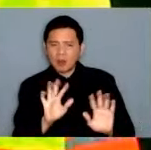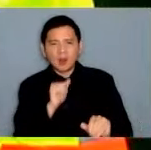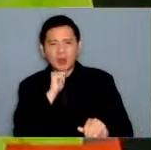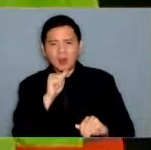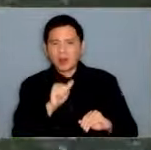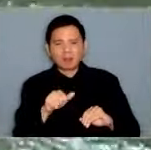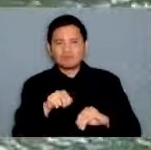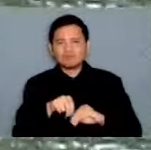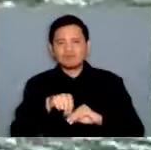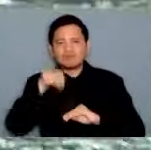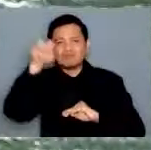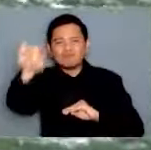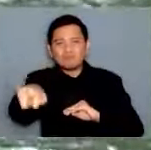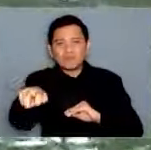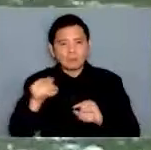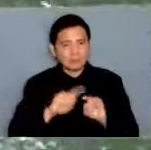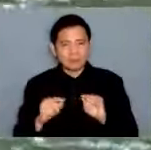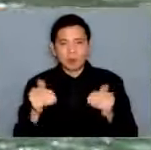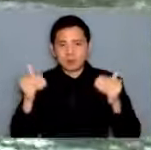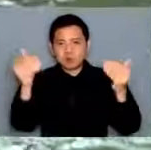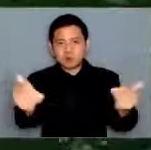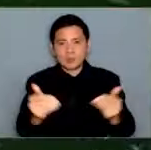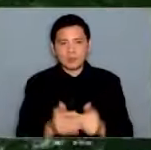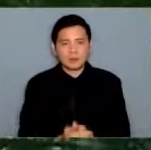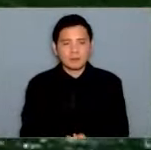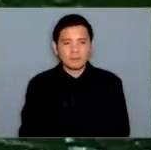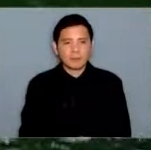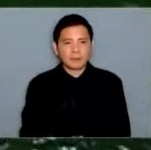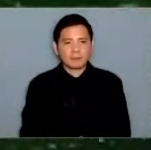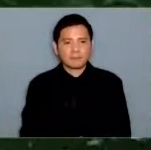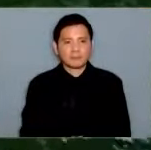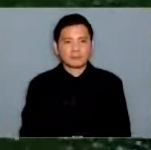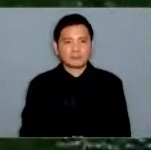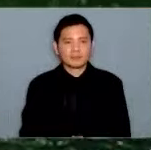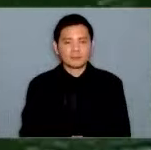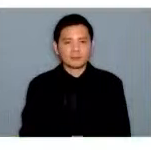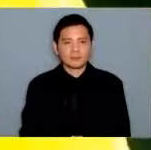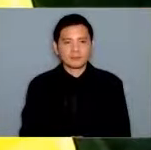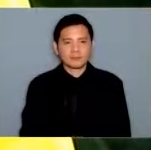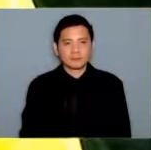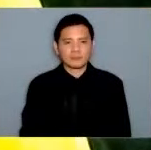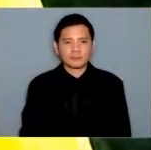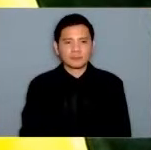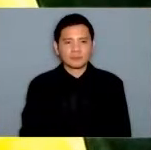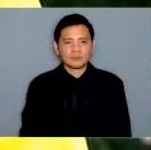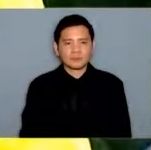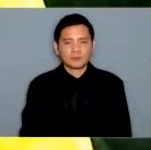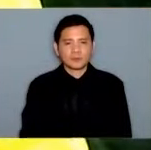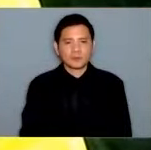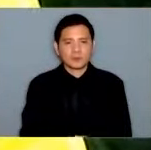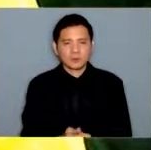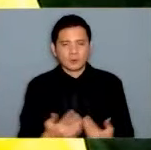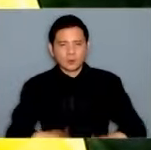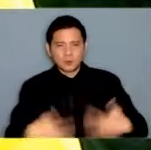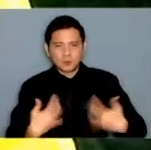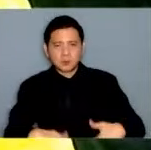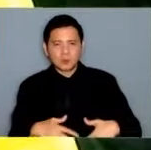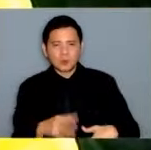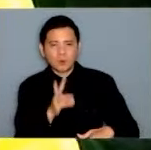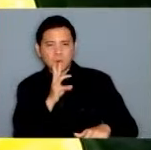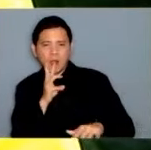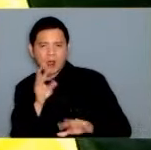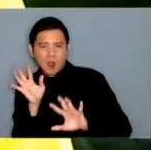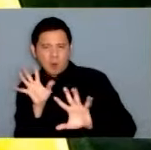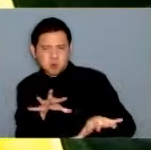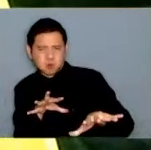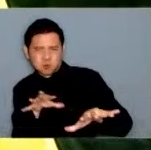nagdire-diretso ito. Natibag din daw ang harang ng creek kaya nahulog doon ang sasakyan. Dahil malakas nga daw po yung current ng tubig. Pero nagpumilit